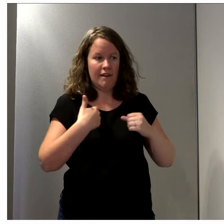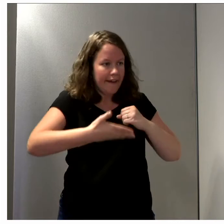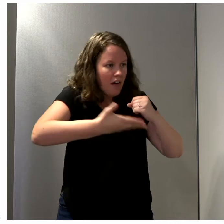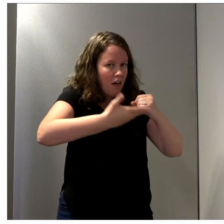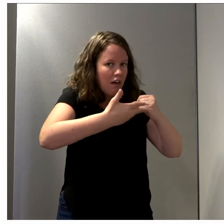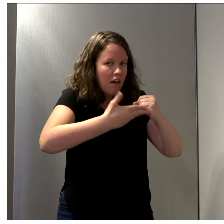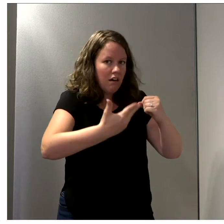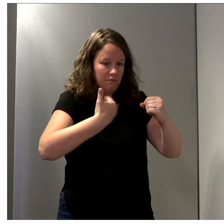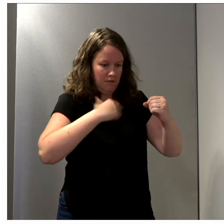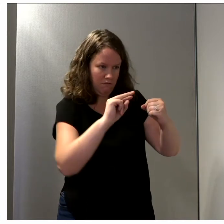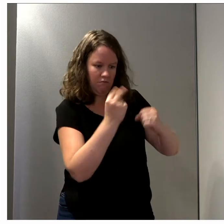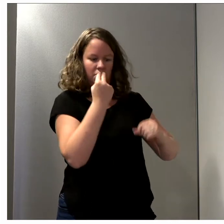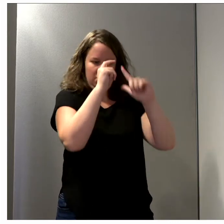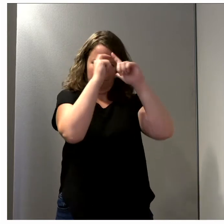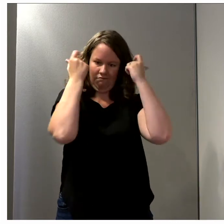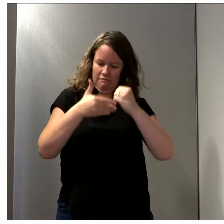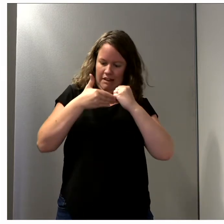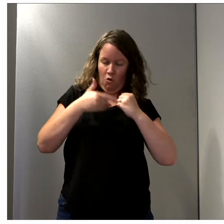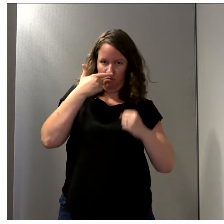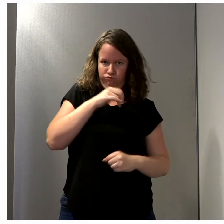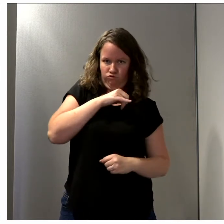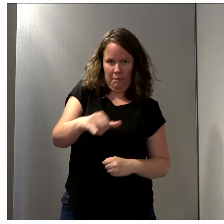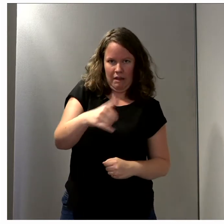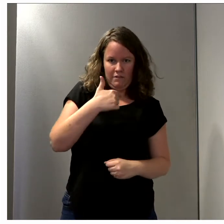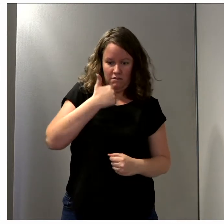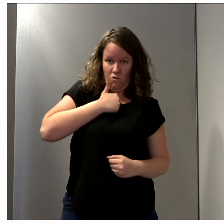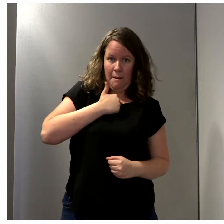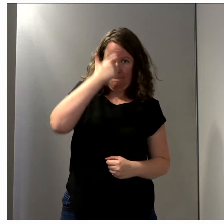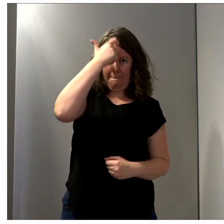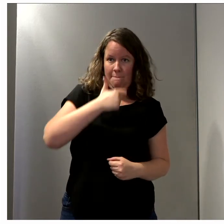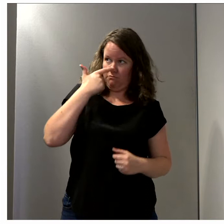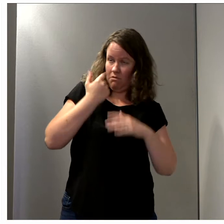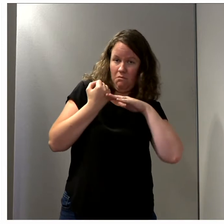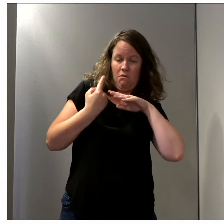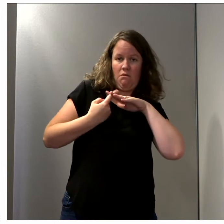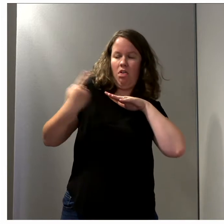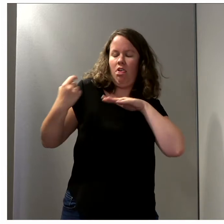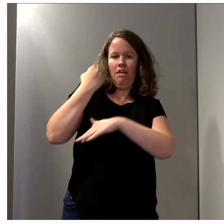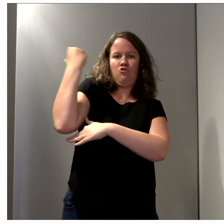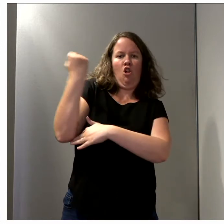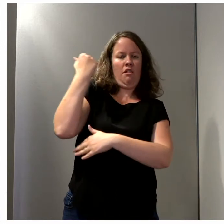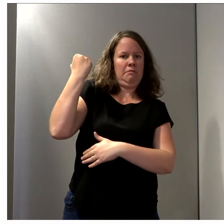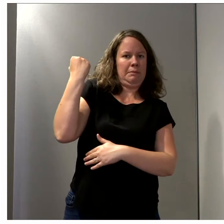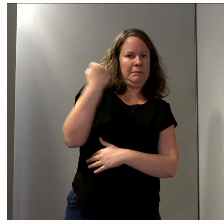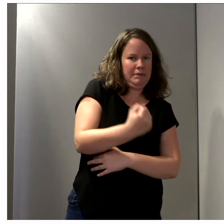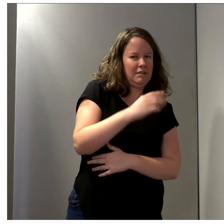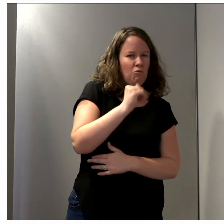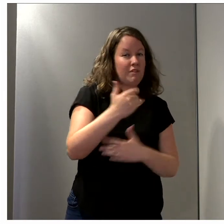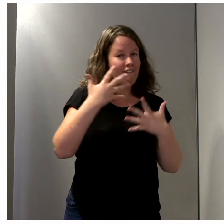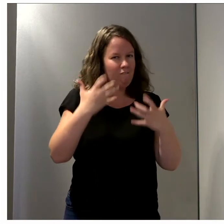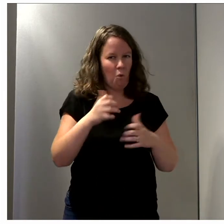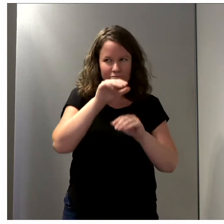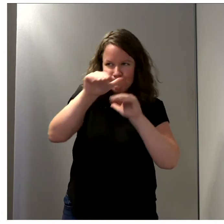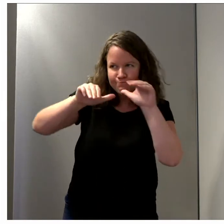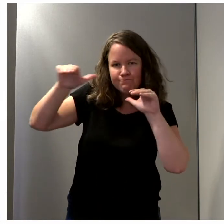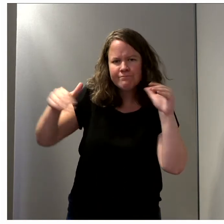jusqu'à l'épuisement. Notre démarche était prospective pour aller vers eux et on a d'emblée eu l'idée d'essayer de développer,